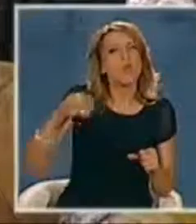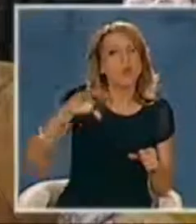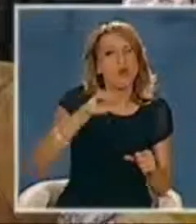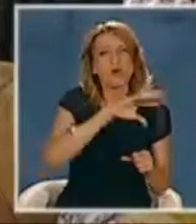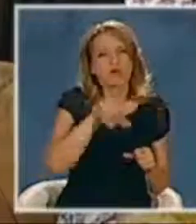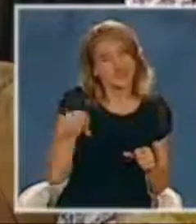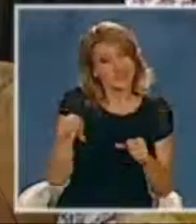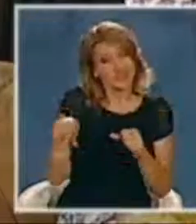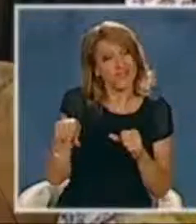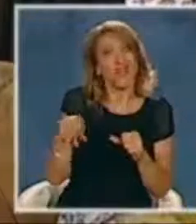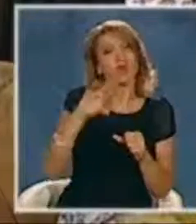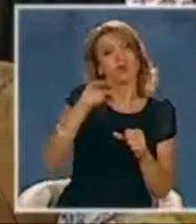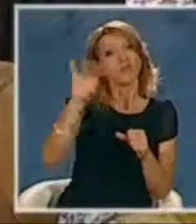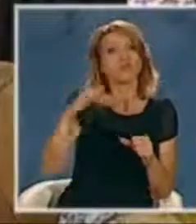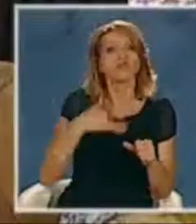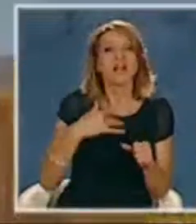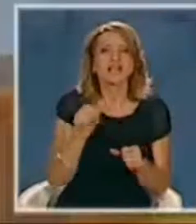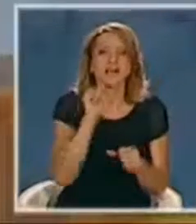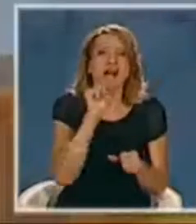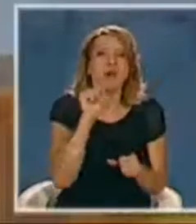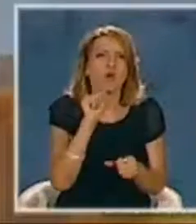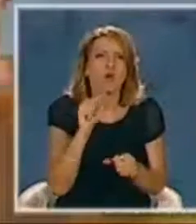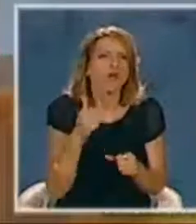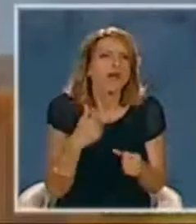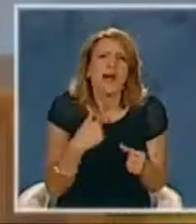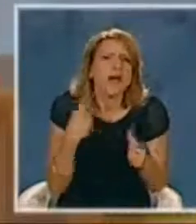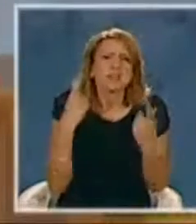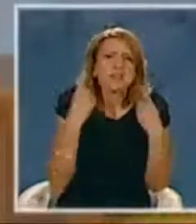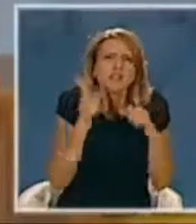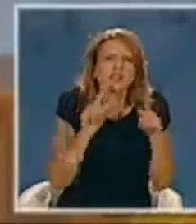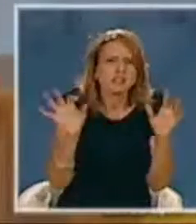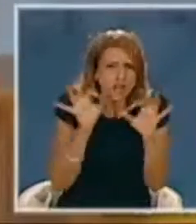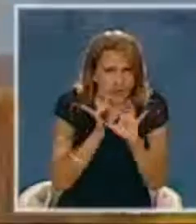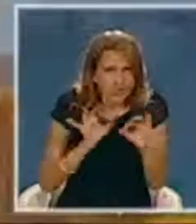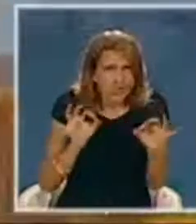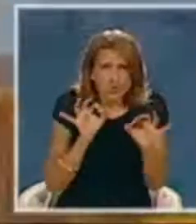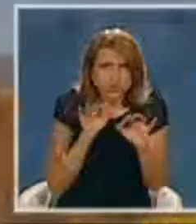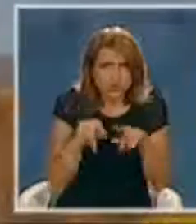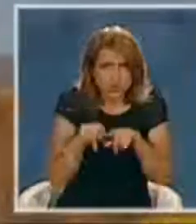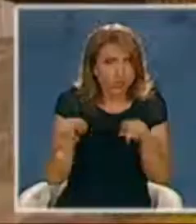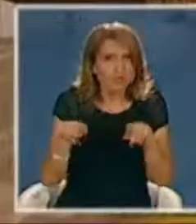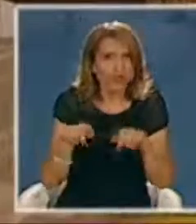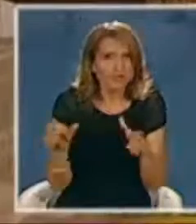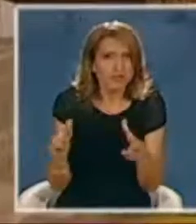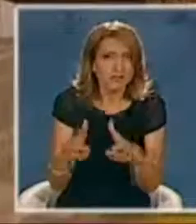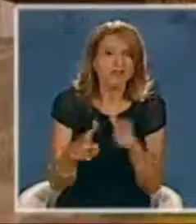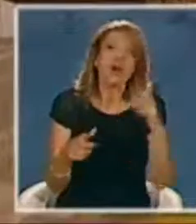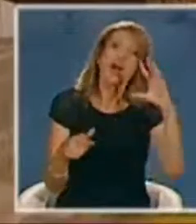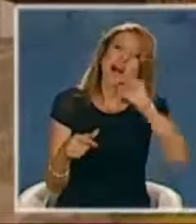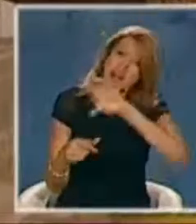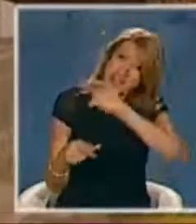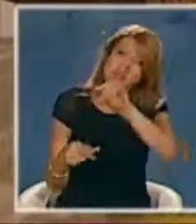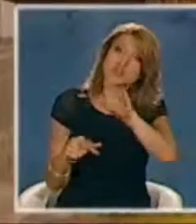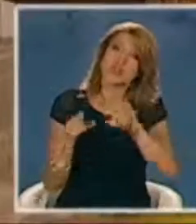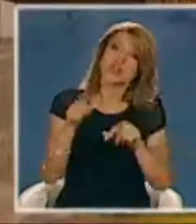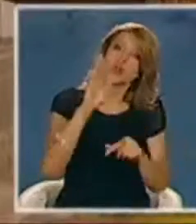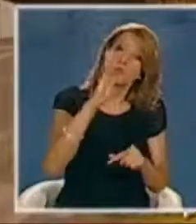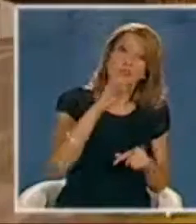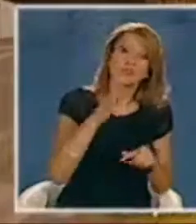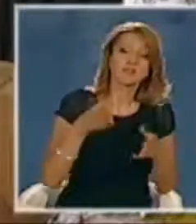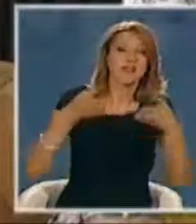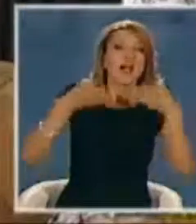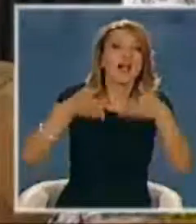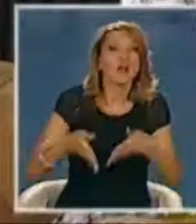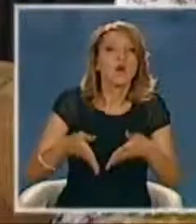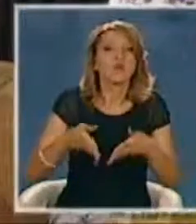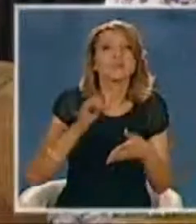й. И казва, ти не знаеш аз не знам. Това семейство. Да, и казва, кажи да отида на гроба на